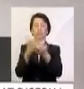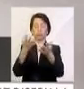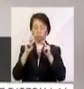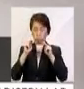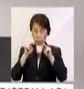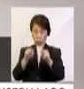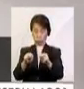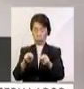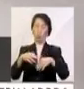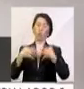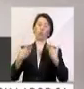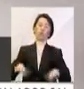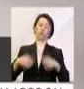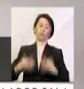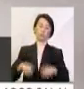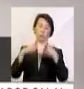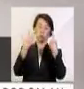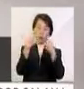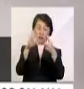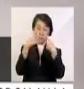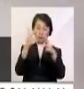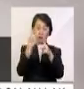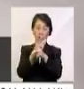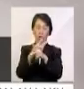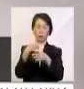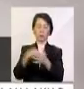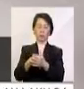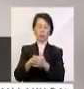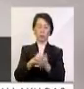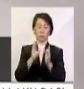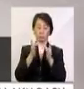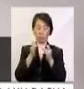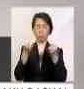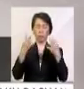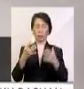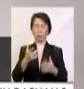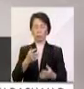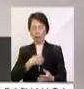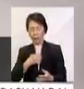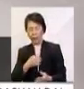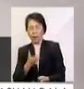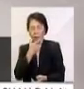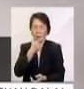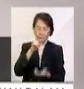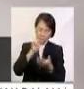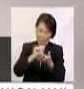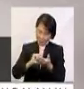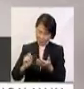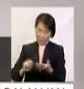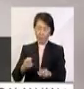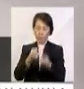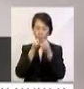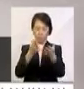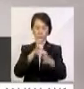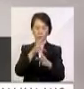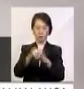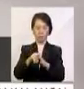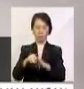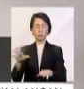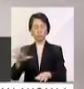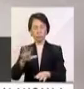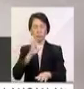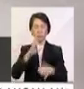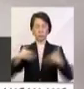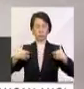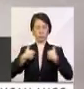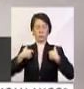ditonton oleh lebih 15,000 kali di Twitter. Dan pelbagai komen lucu ditinggalkan oleh netizen, termasuk mengandaikan